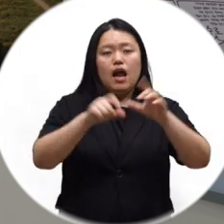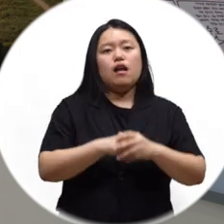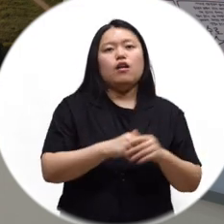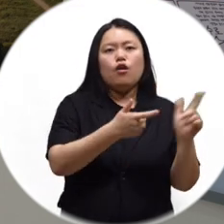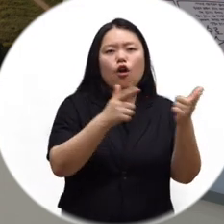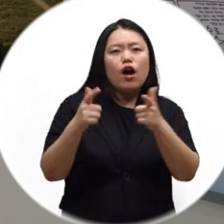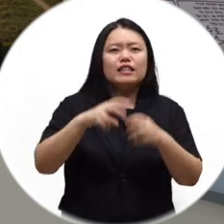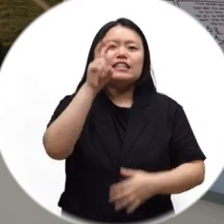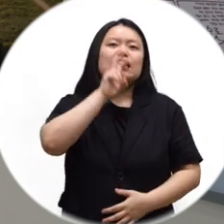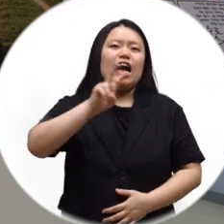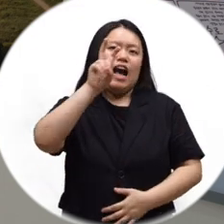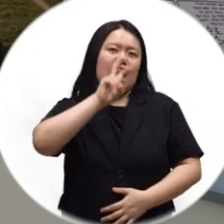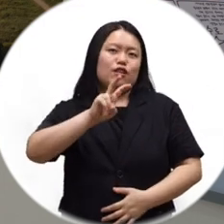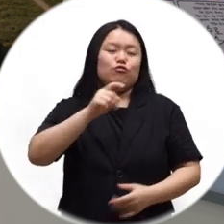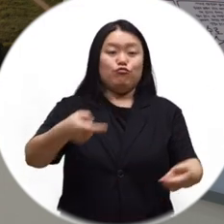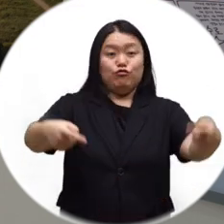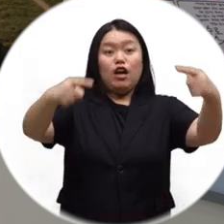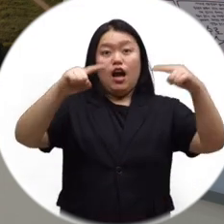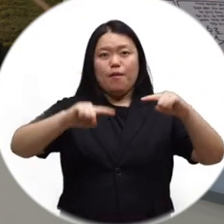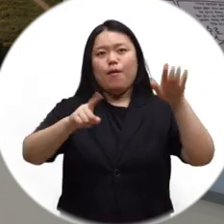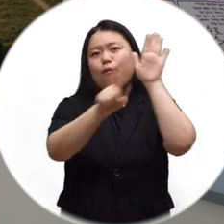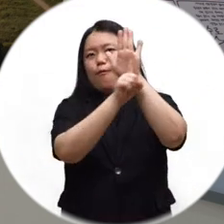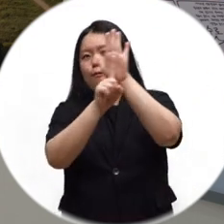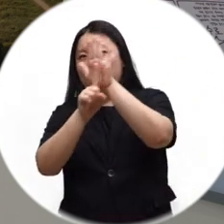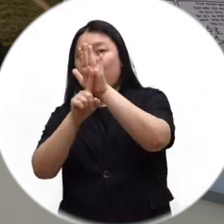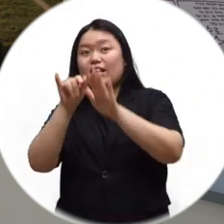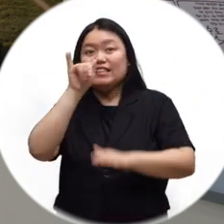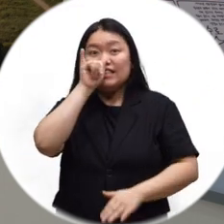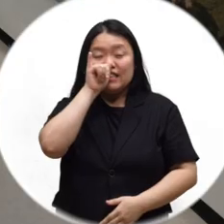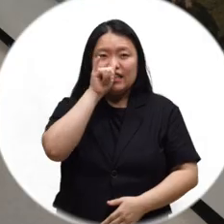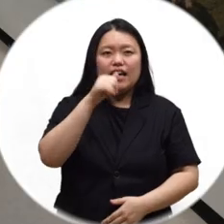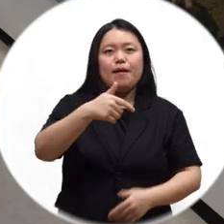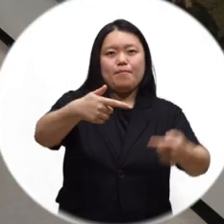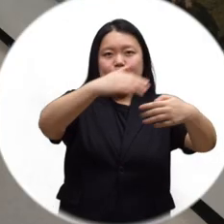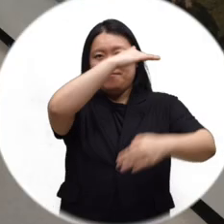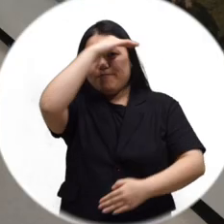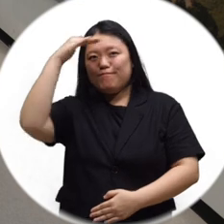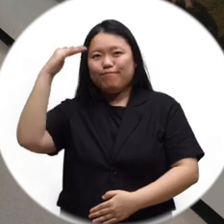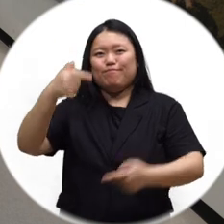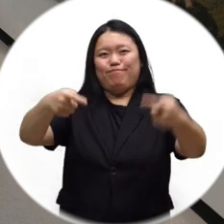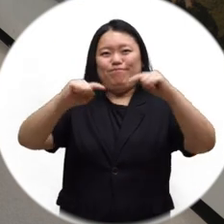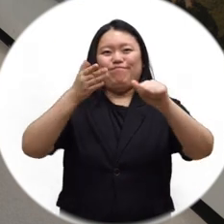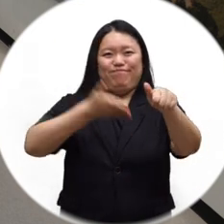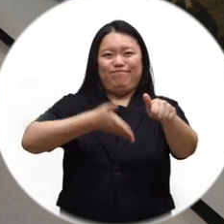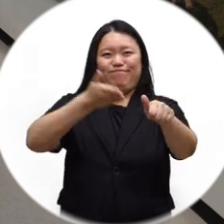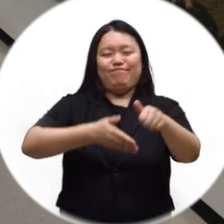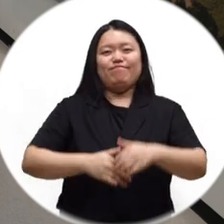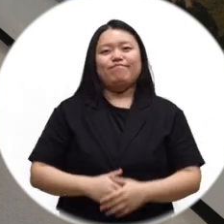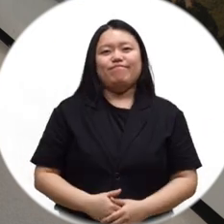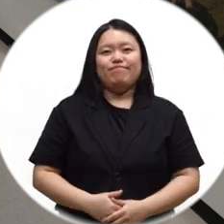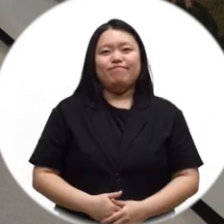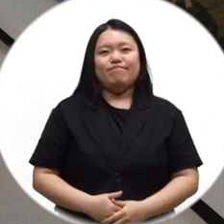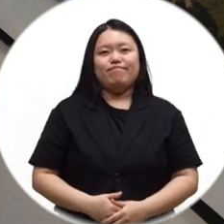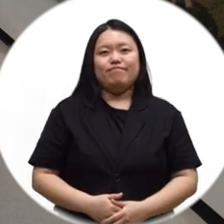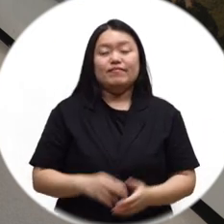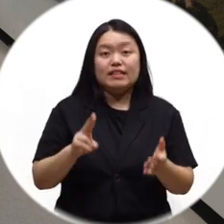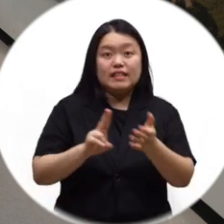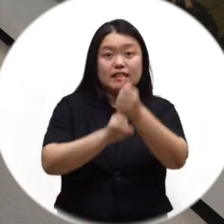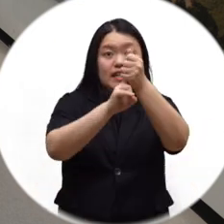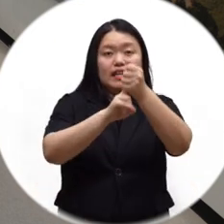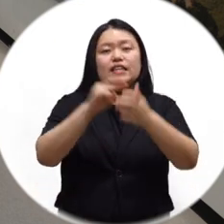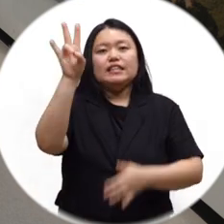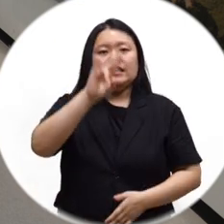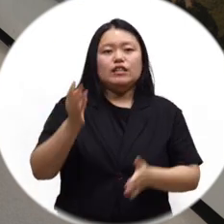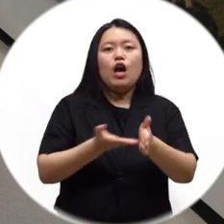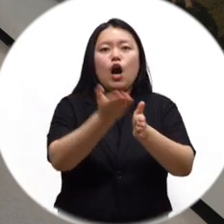공연도 펼쳐지니까 시민분들의 많은 참여 부탁드립니다 기적의 시화호 미래를 여는 물결이 되다라는